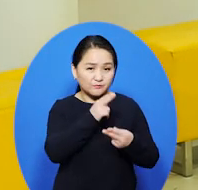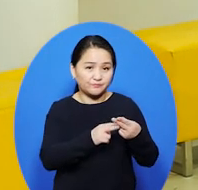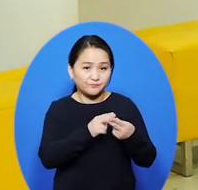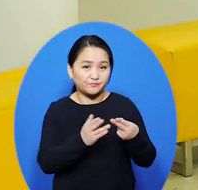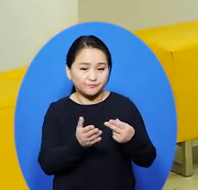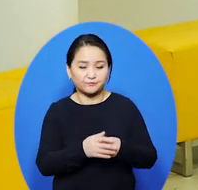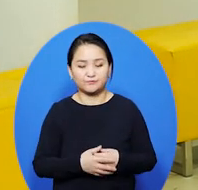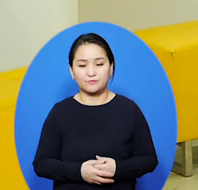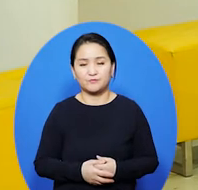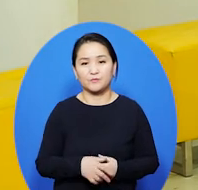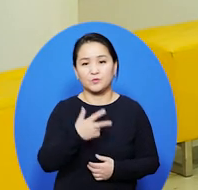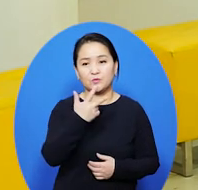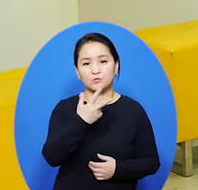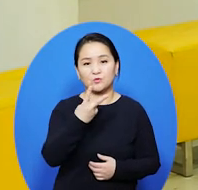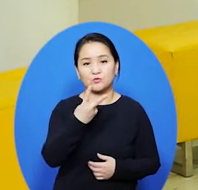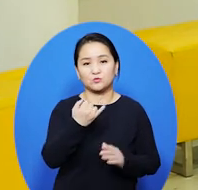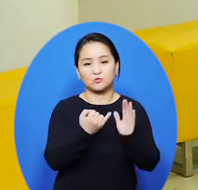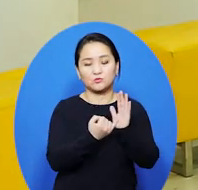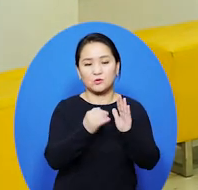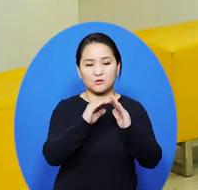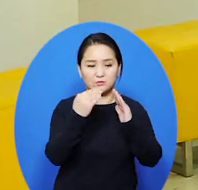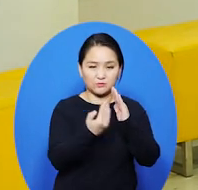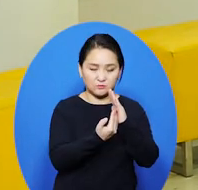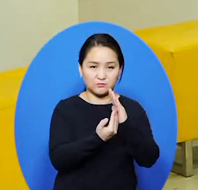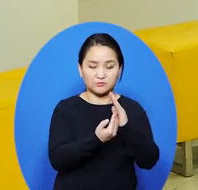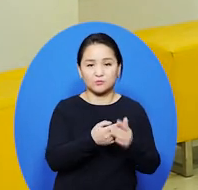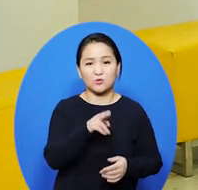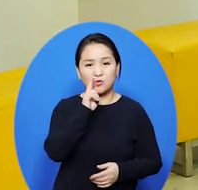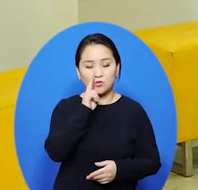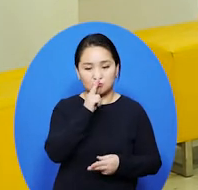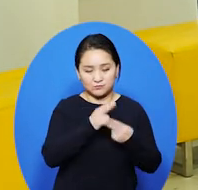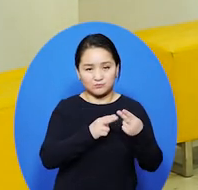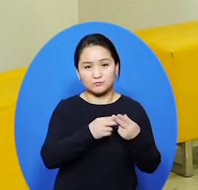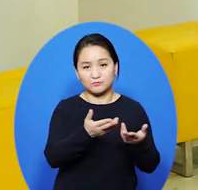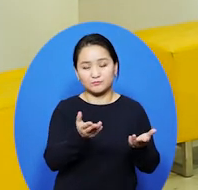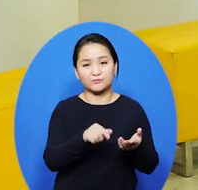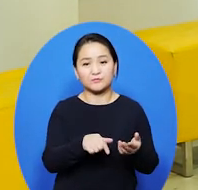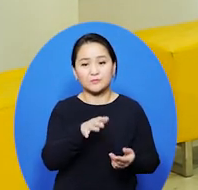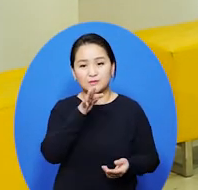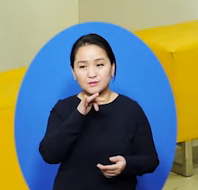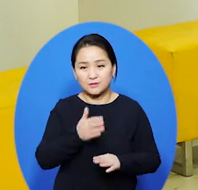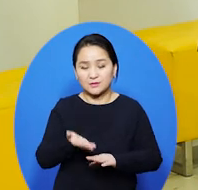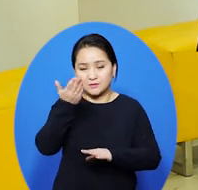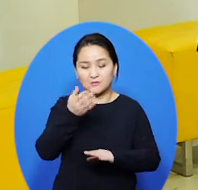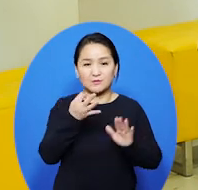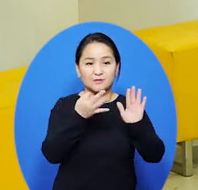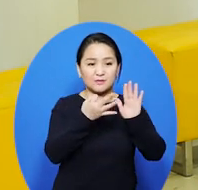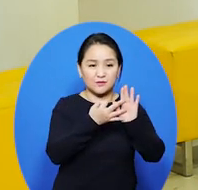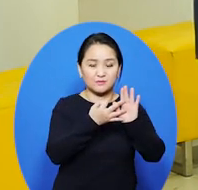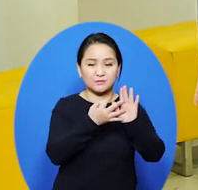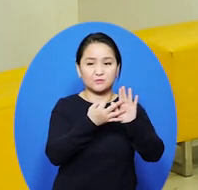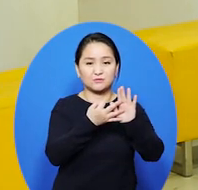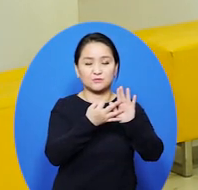бичгийн хувьд бол манай дээр бол 326 өрх хүнсний эрхийн бичгэнд хамрагдчихээн. А насан туршийн иргэн бол